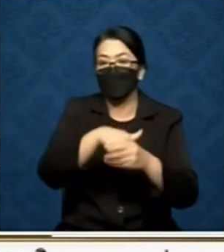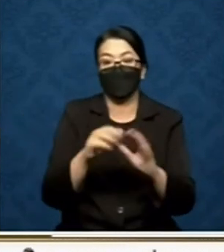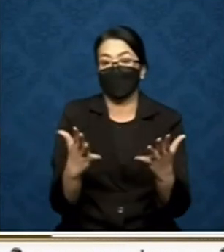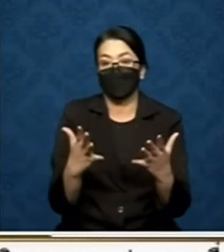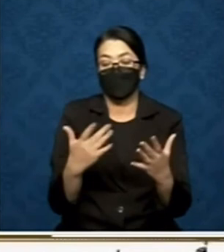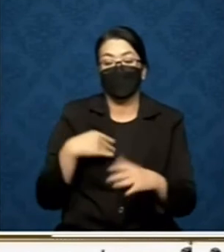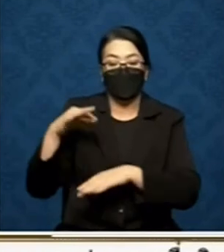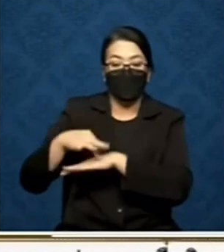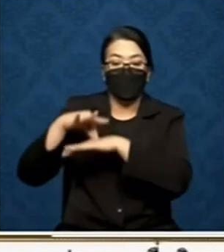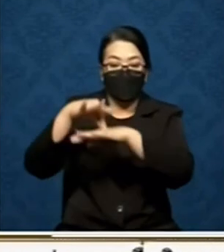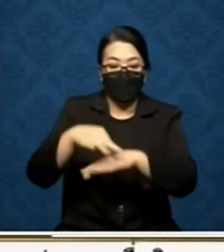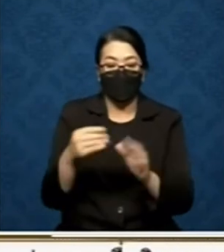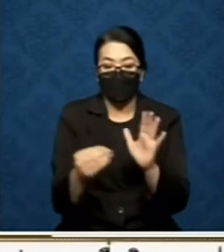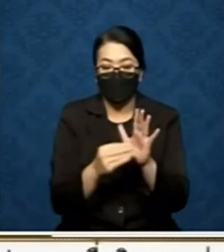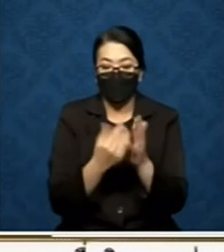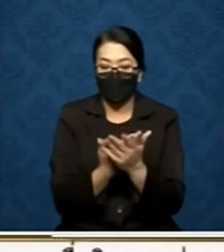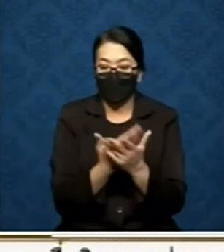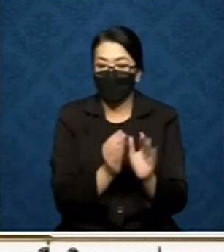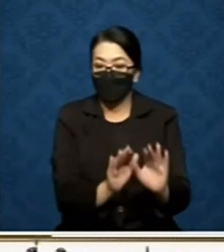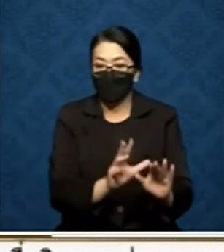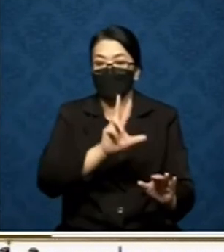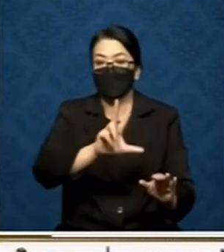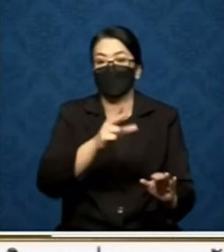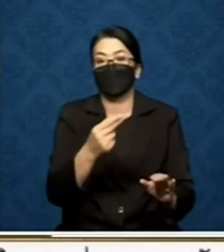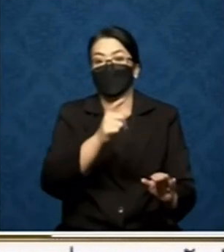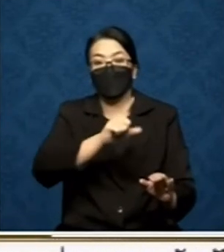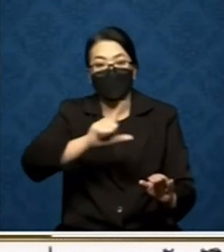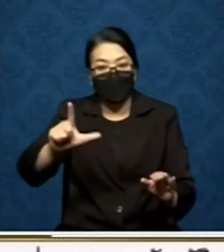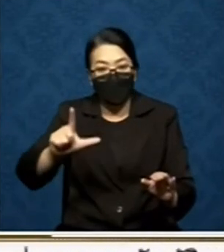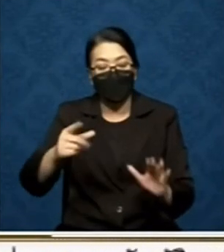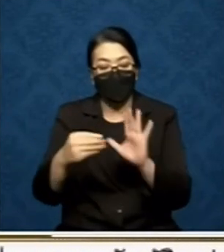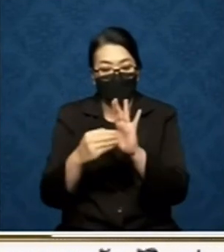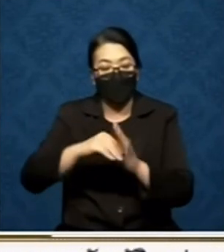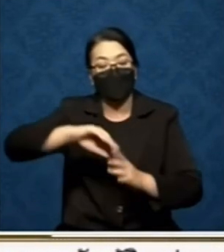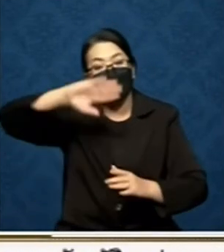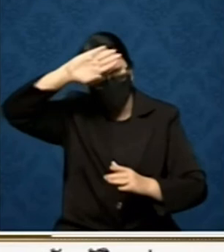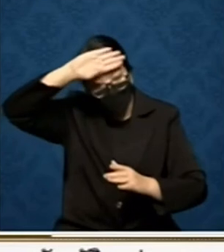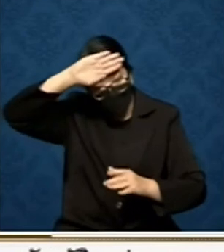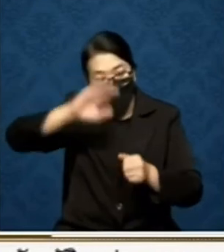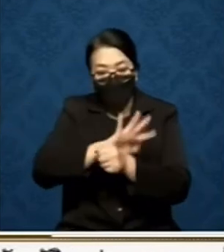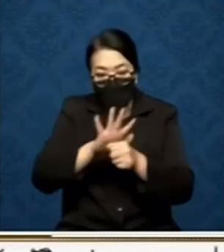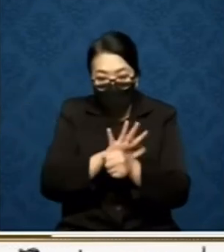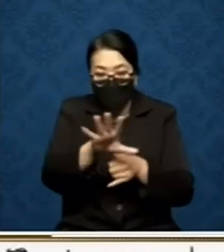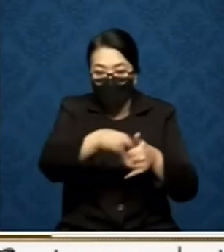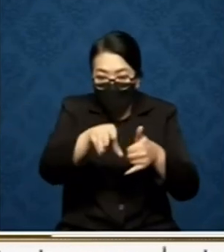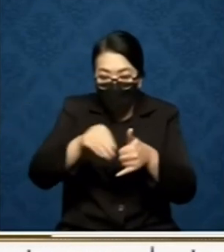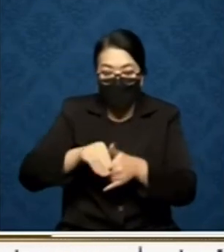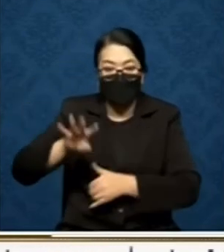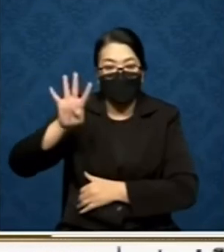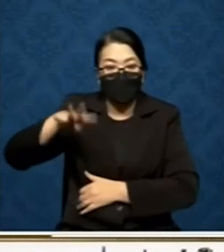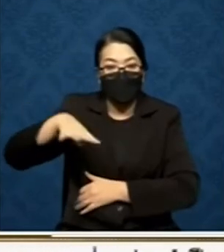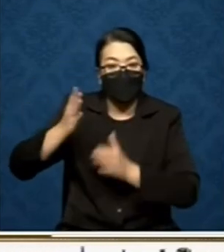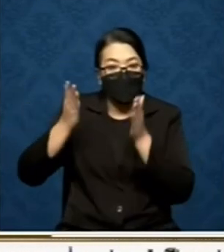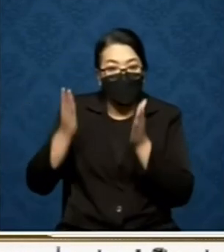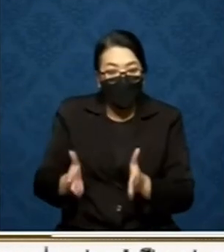กทมมีเงินสะสมอยู่ 3หมื่นล้านคนกทมป่วยติดคอหวิดวันละ 4,000คน